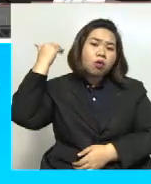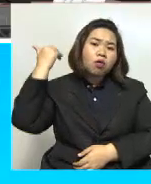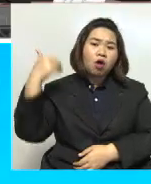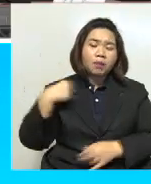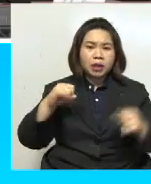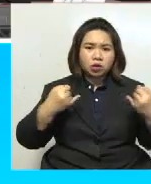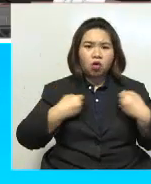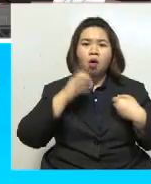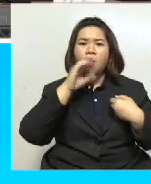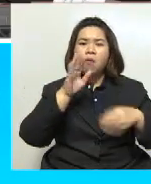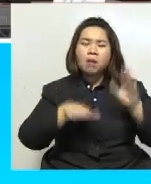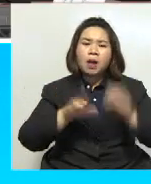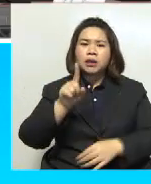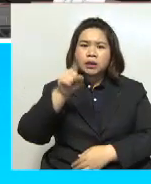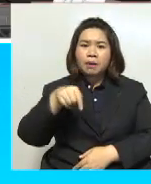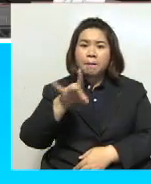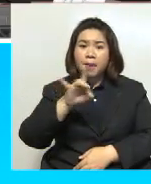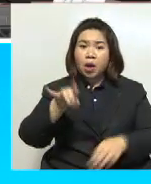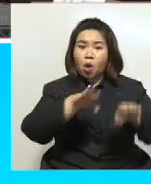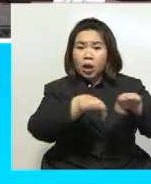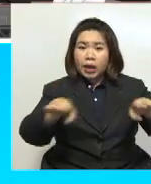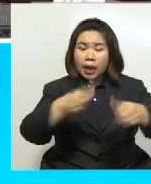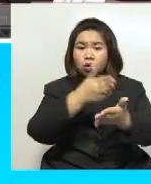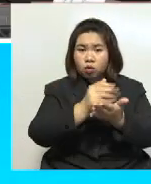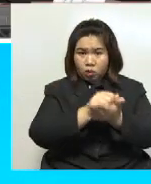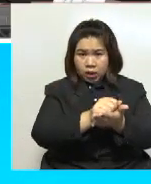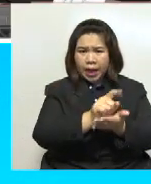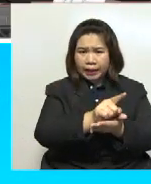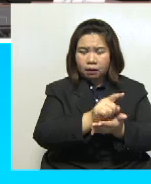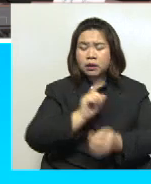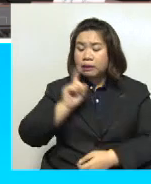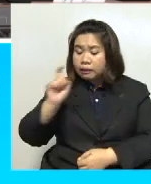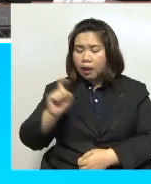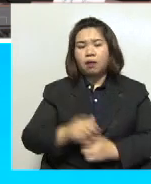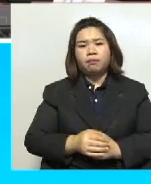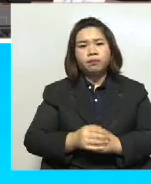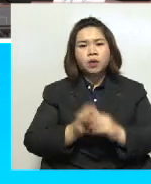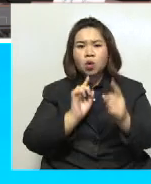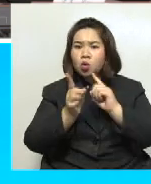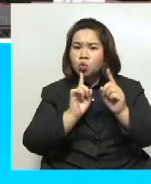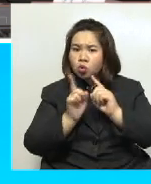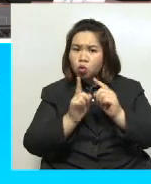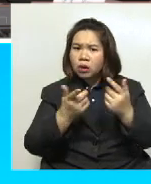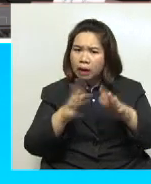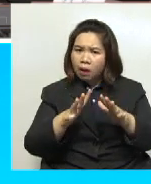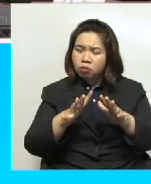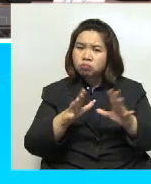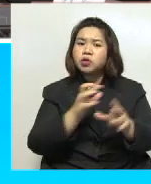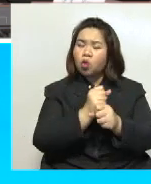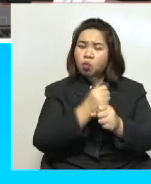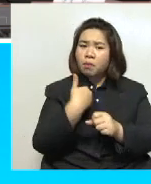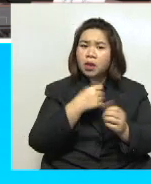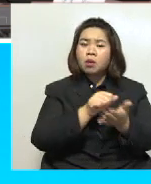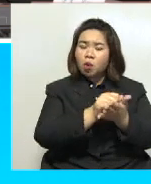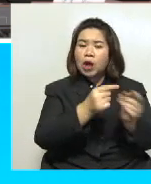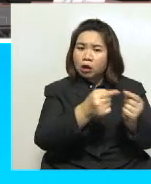วิ่งรถประมาณ 1,800 คันเนี่ยค่ะอันนี้เราได้มีการพูดคุยไหมคะว่าเอ๊ะตกลงแล้วเนี่ยเขาจะหยุดวิ่งหรือเปล่าแล้วก็ถ้